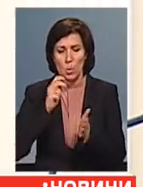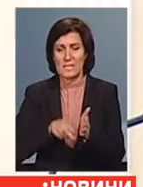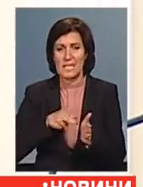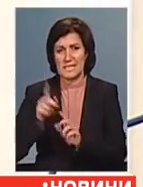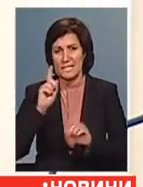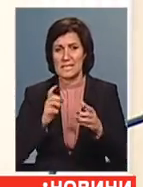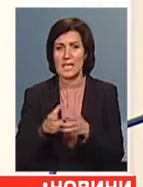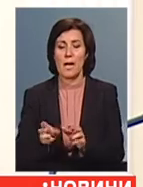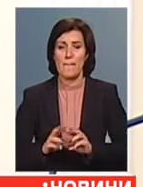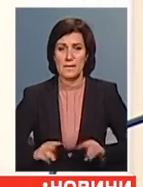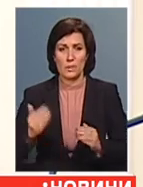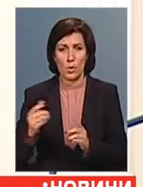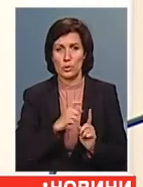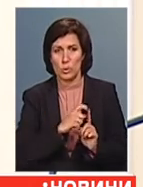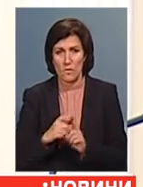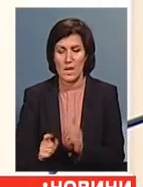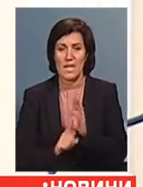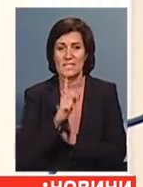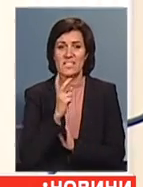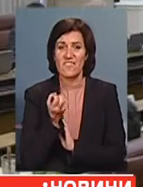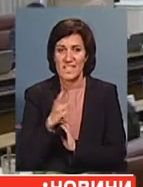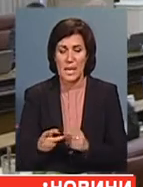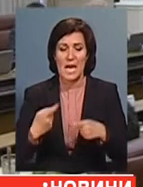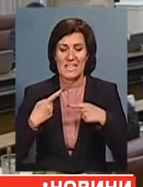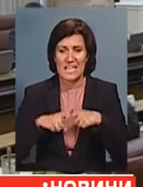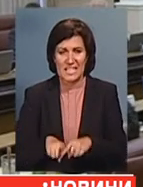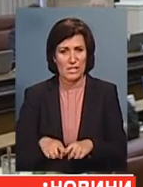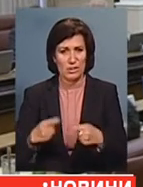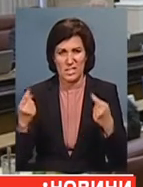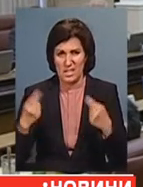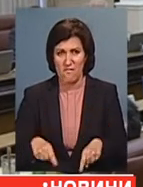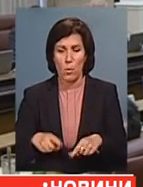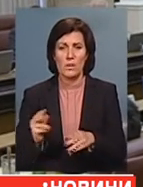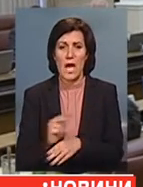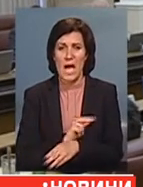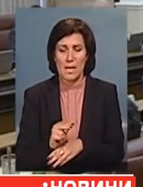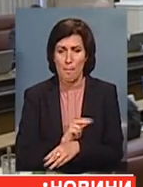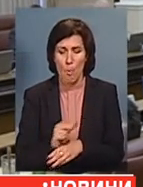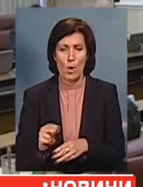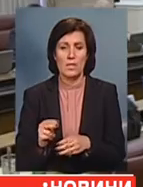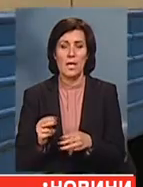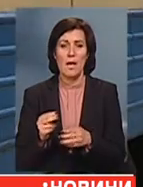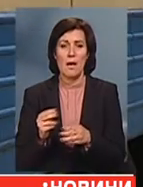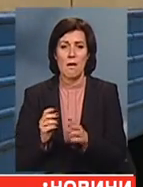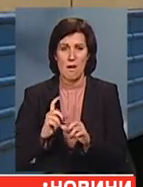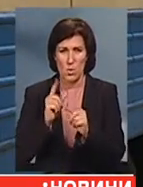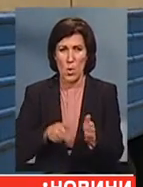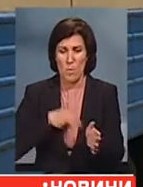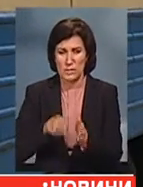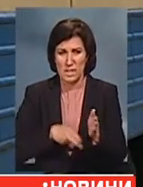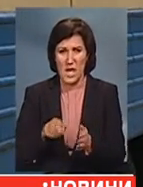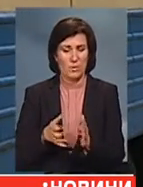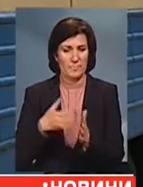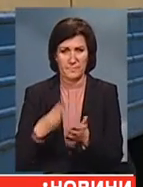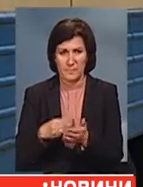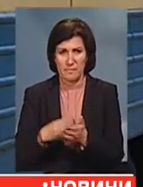на засіданні Кабміну. За його словами, з квітня триває технічний дефолт. На ремонт рухомого складу не вистачає грошей. Вагони зношені